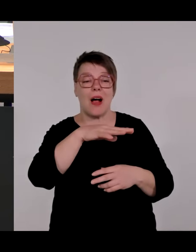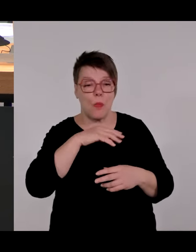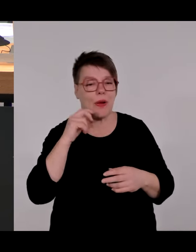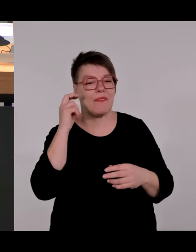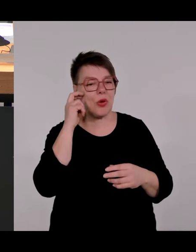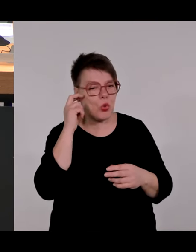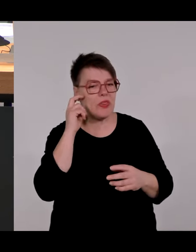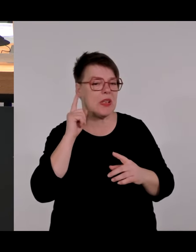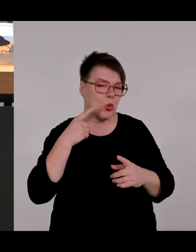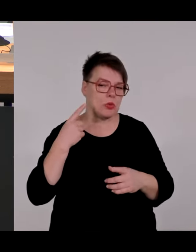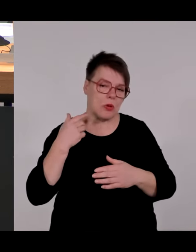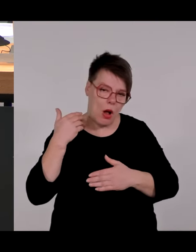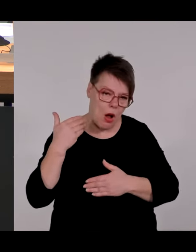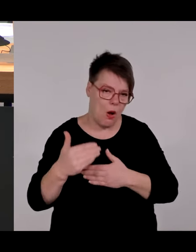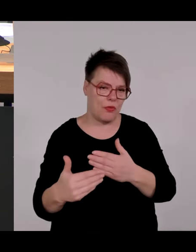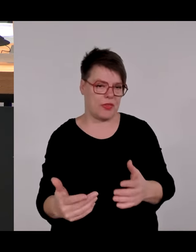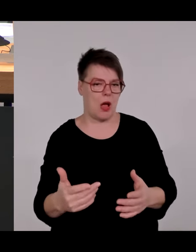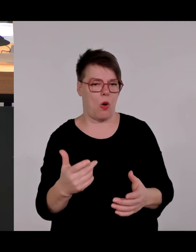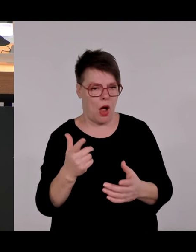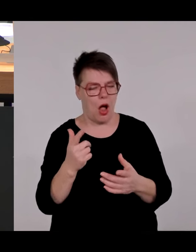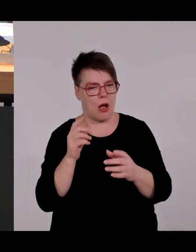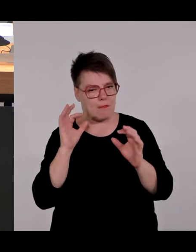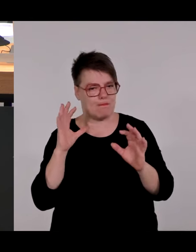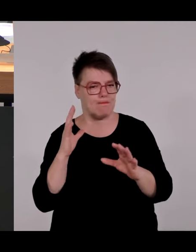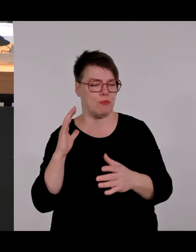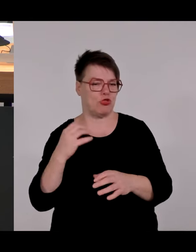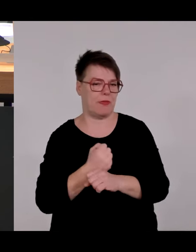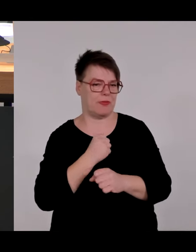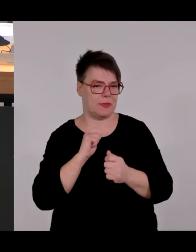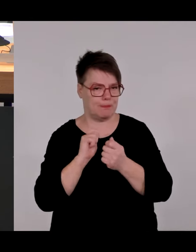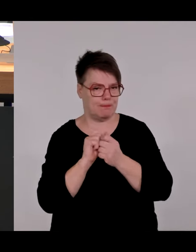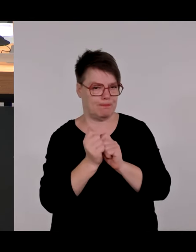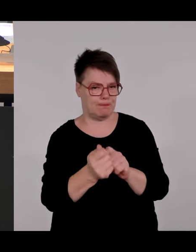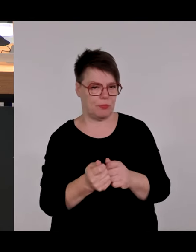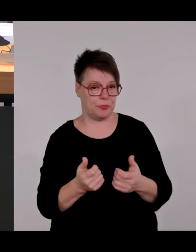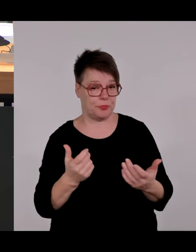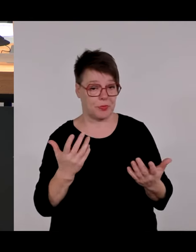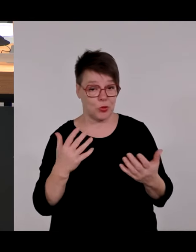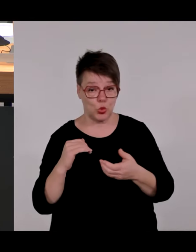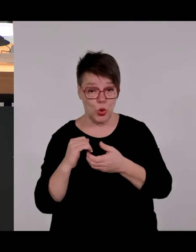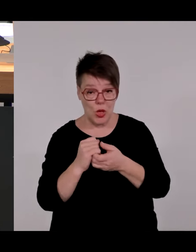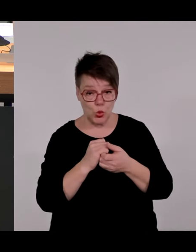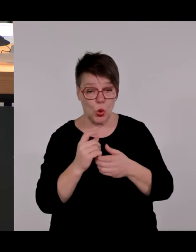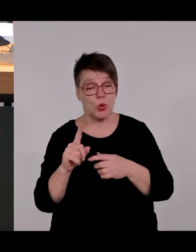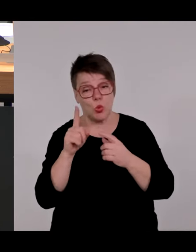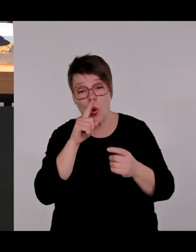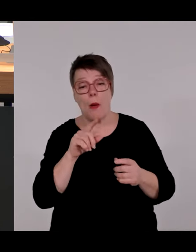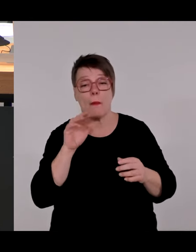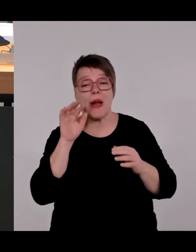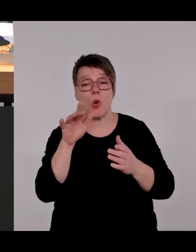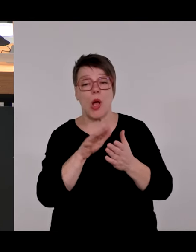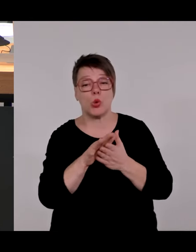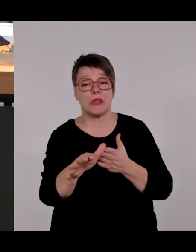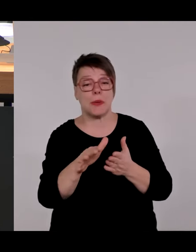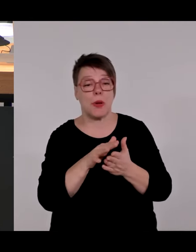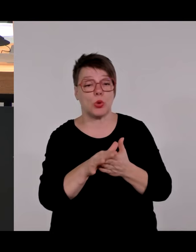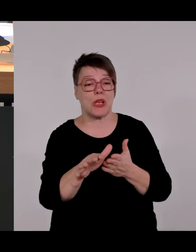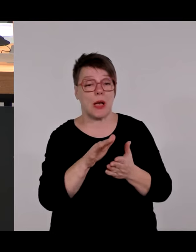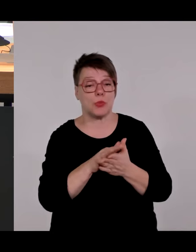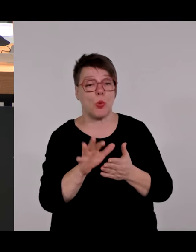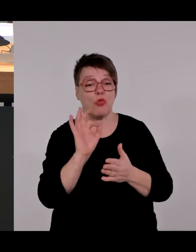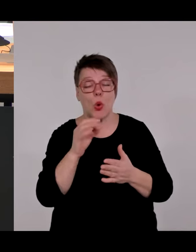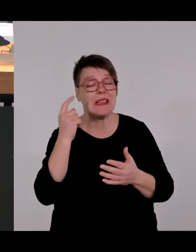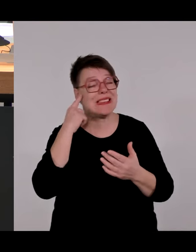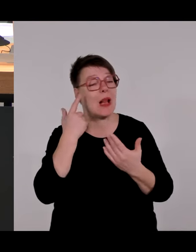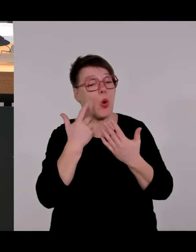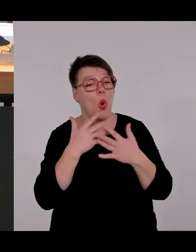auch noch eine Feuerwehr-Olympiade ausrichten, habe ich gehört. Ja, so lange müssen sie sich leider immer wieder von uns hier die Frage der